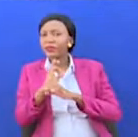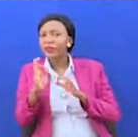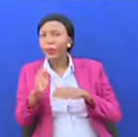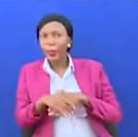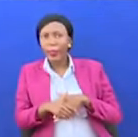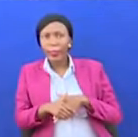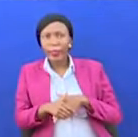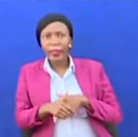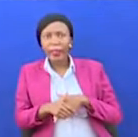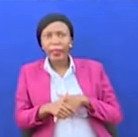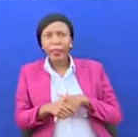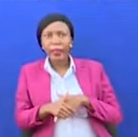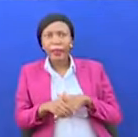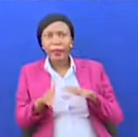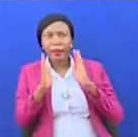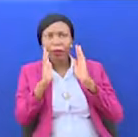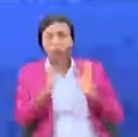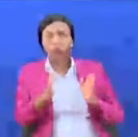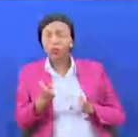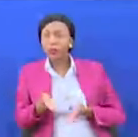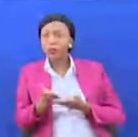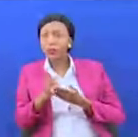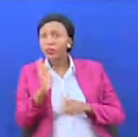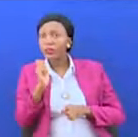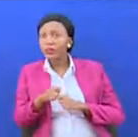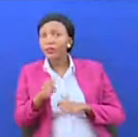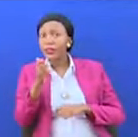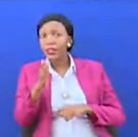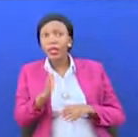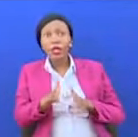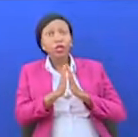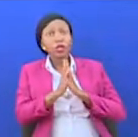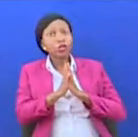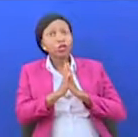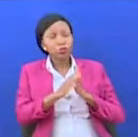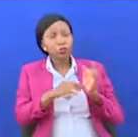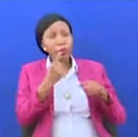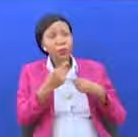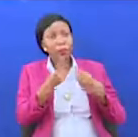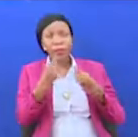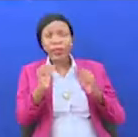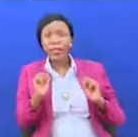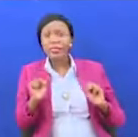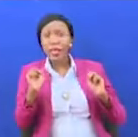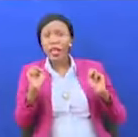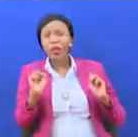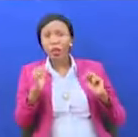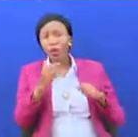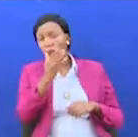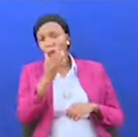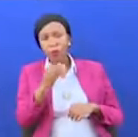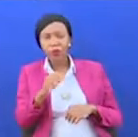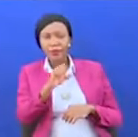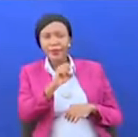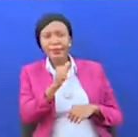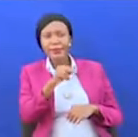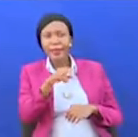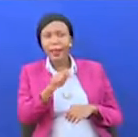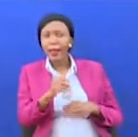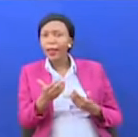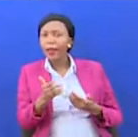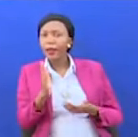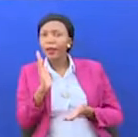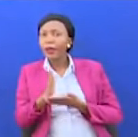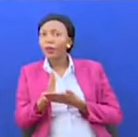Mheshimiwa Naibu Spika, nashukuru kwa hoja ya kizalendo sana ya Mheshimiwa Sanga. Ni kweli